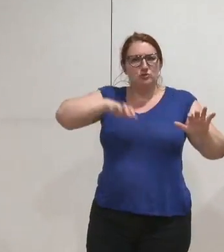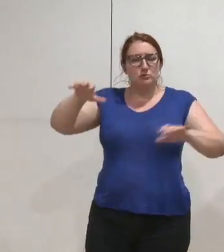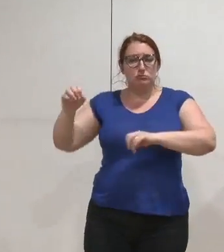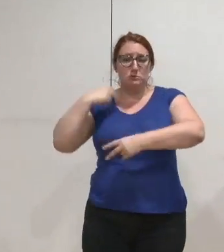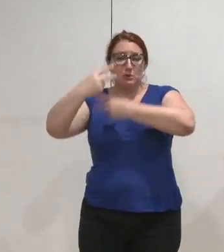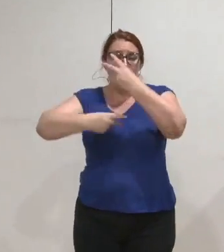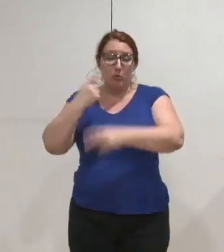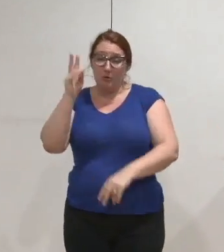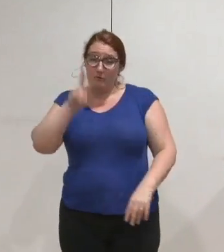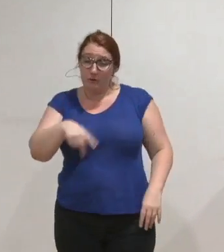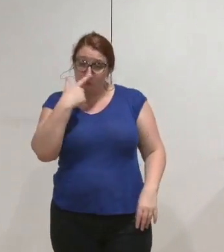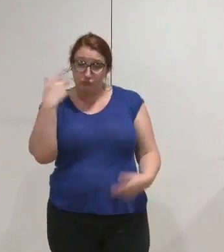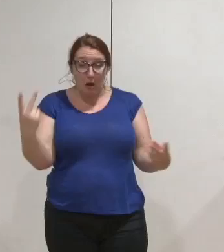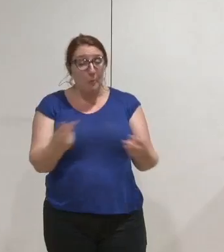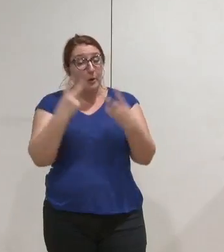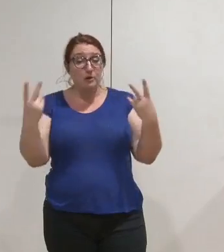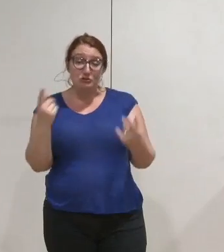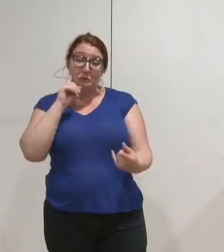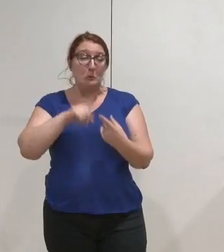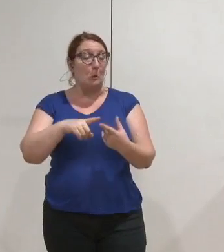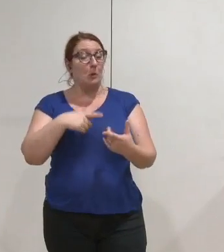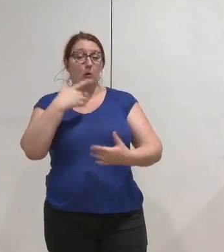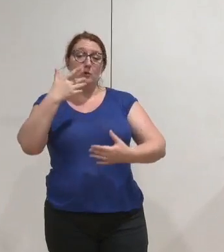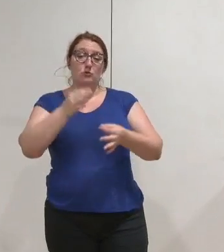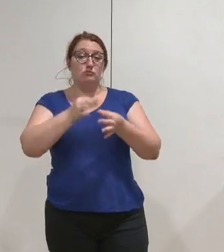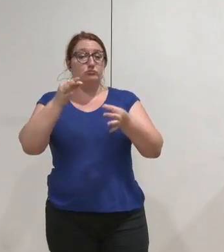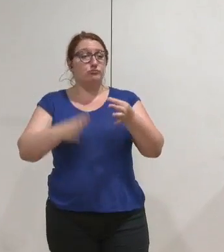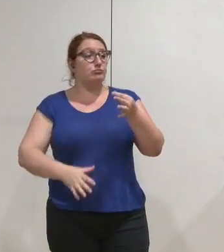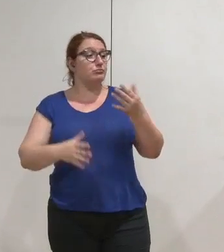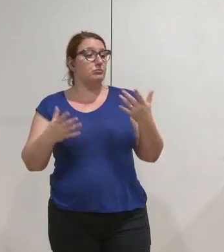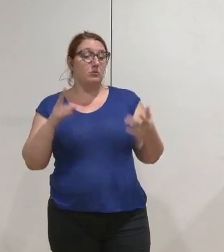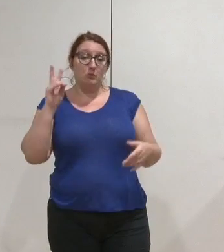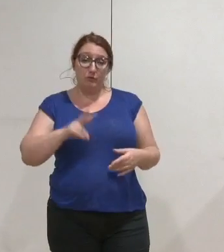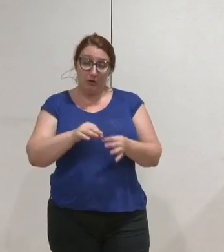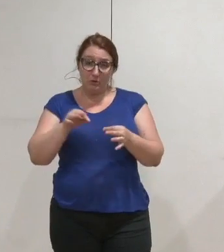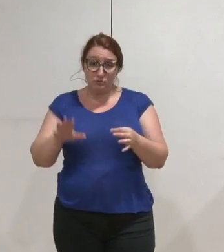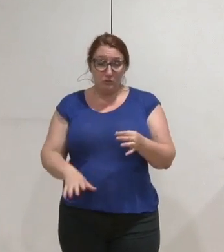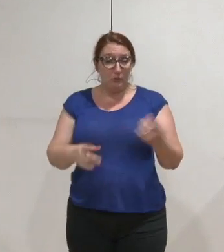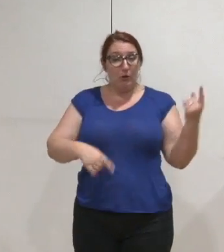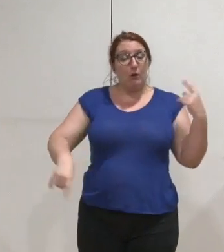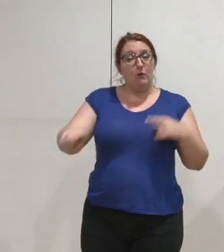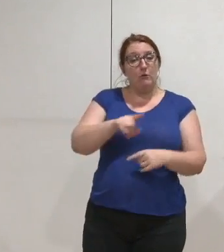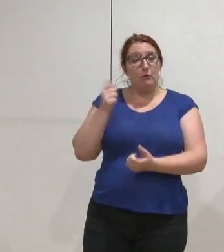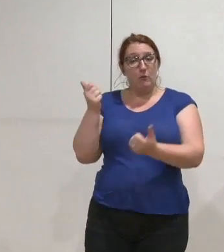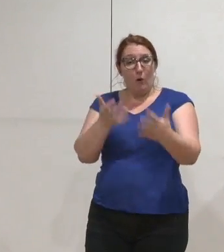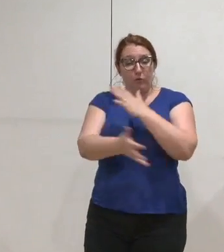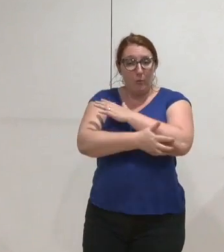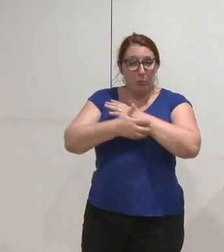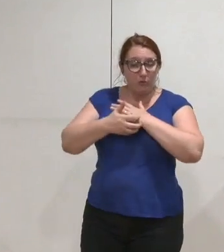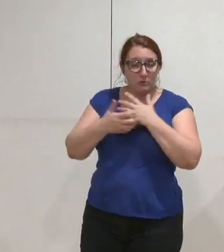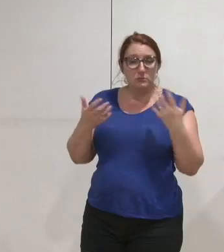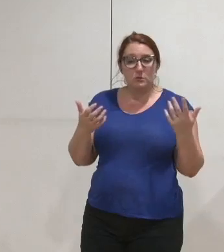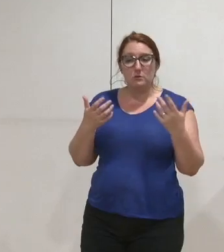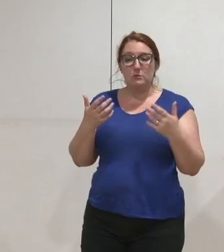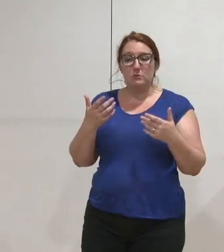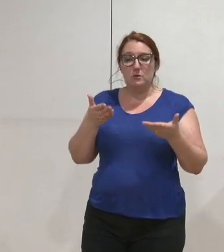petit peu léger pour justifier les choix que vous faites des choix au final d'approuvrissement euh de l'offre des choix